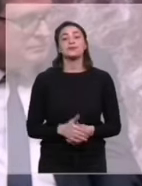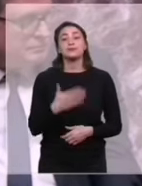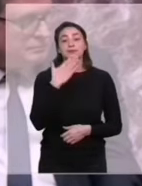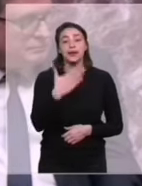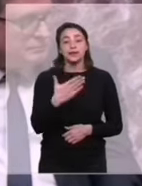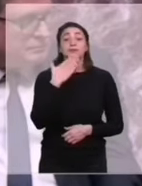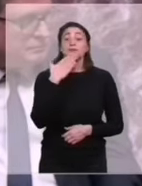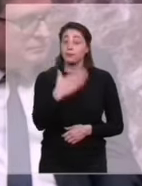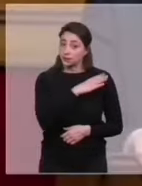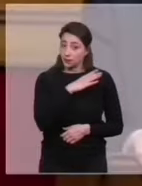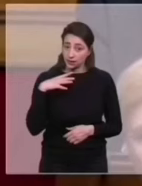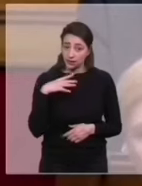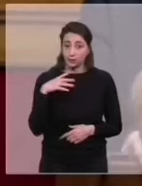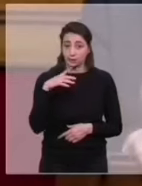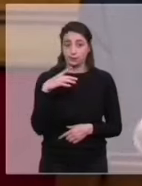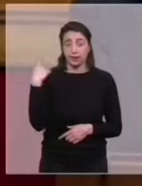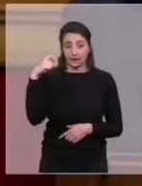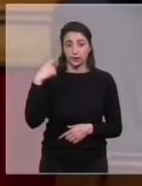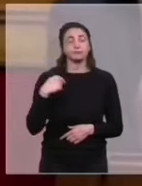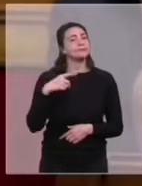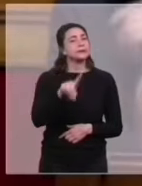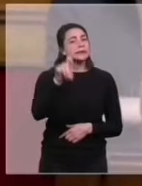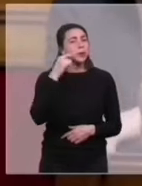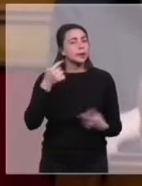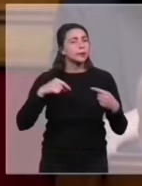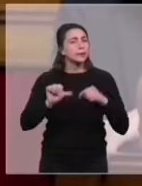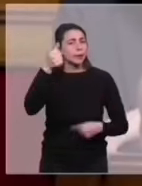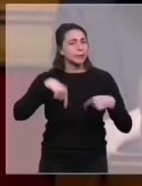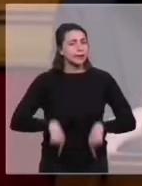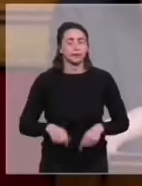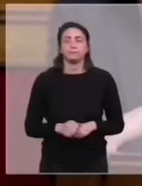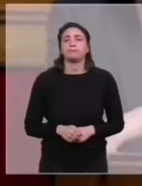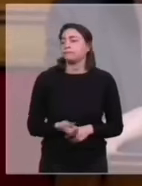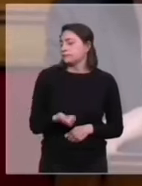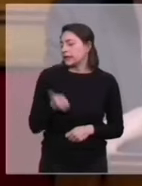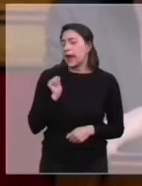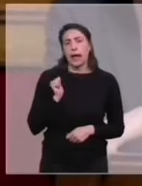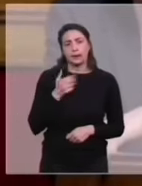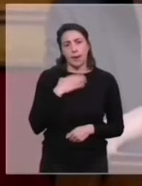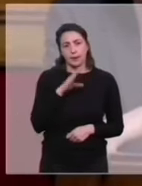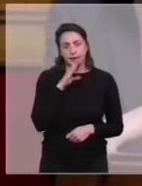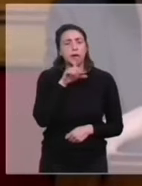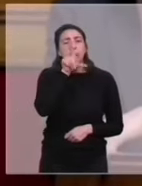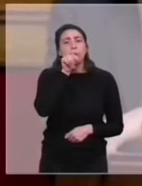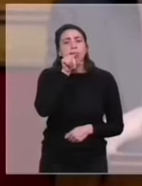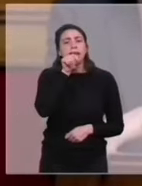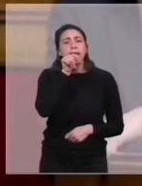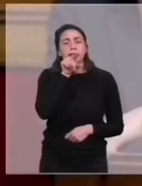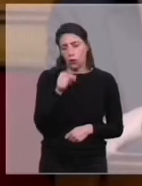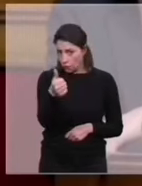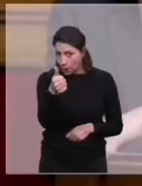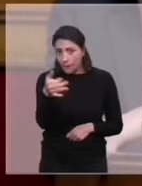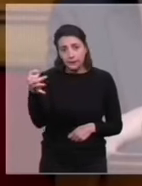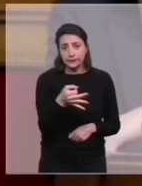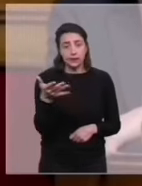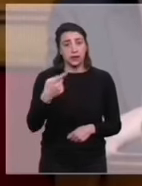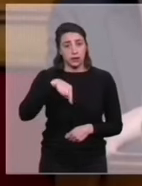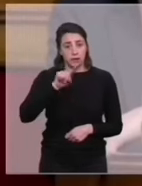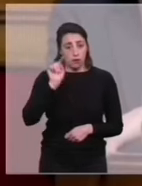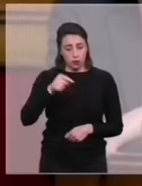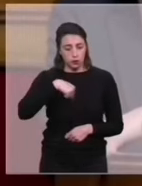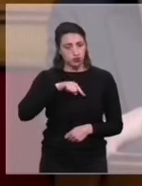Merci. Merci, madame la présidente. Ma question s'adresse à madame la première ministre. Dans un tweet hier, en fin d'après-midi, vous souhaitiez que nous soyons à la hauteur des Français qui nous